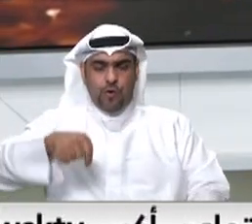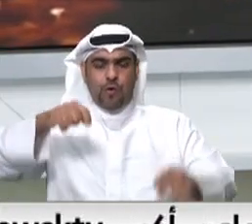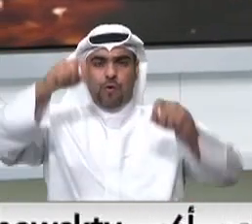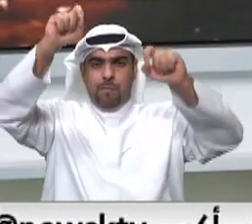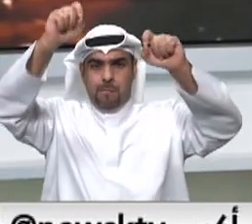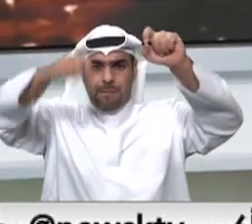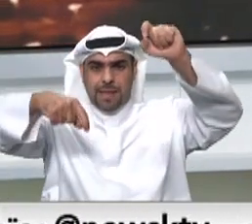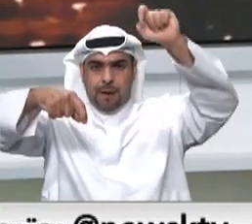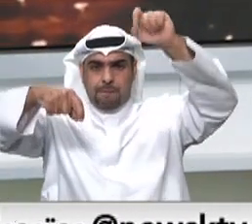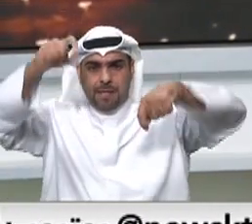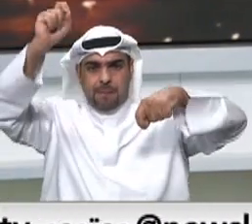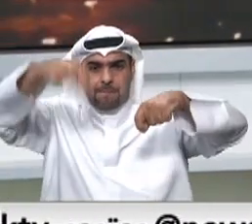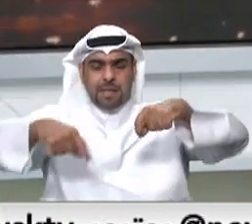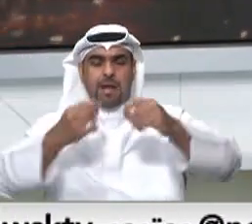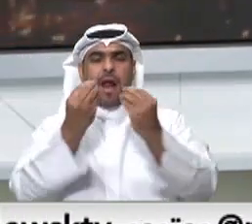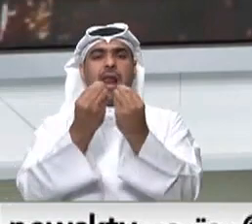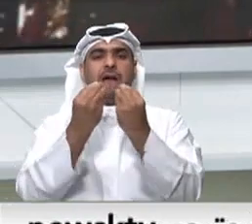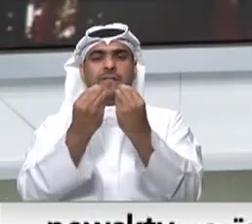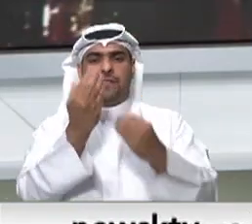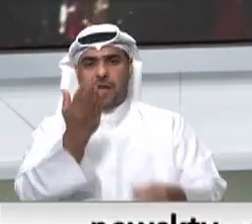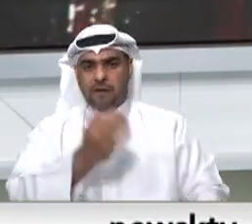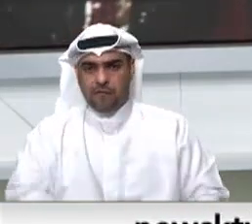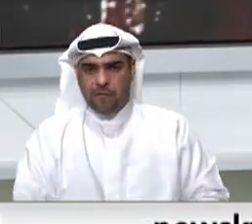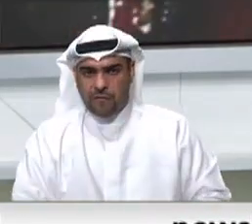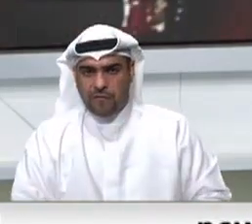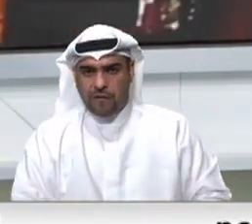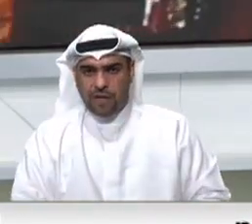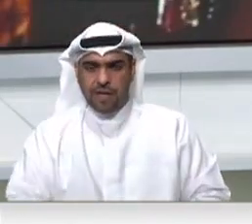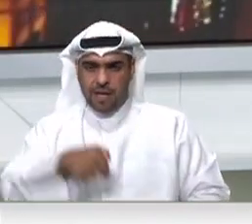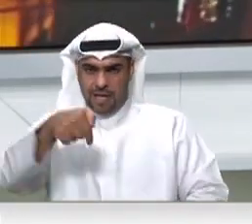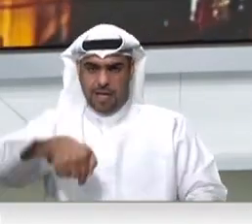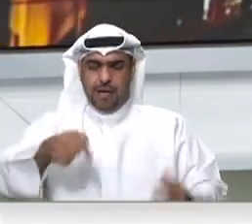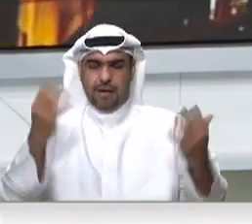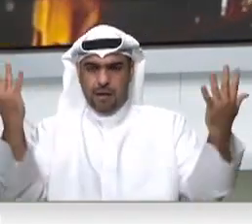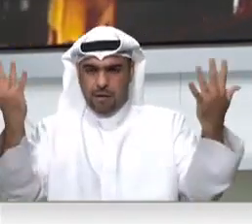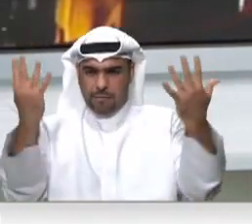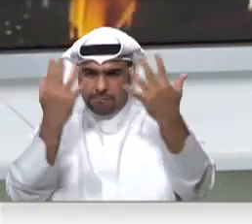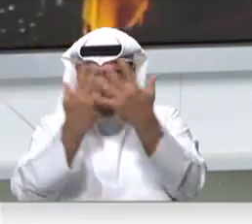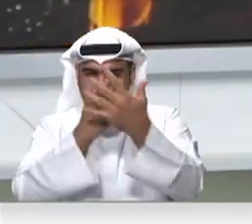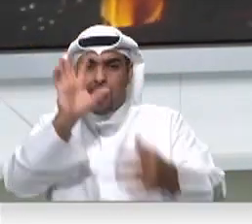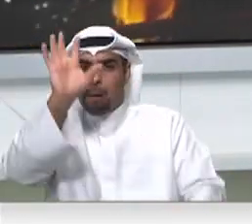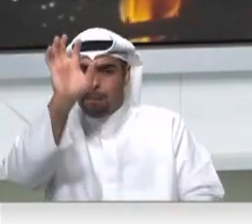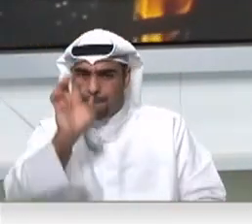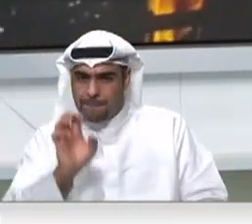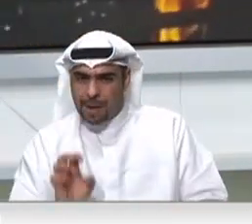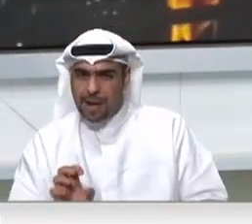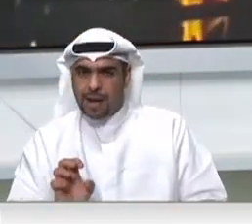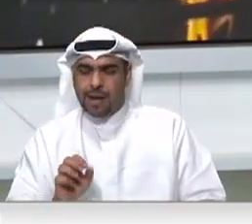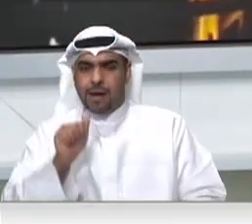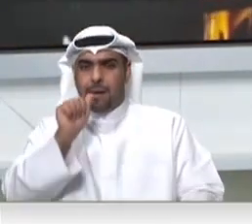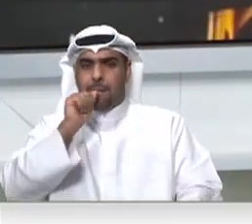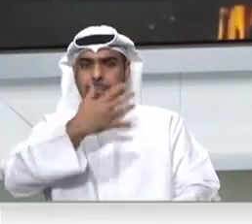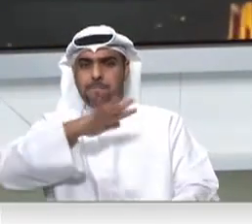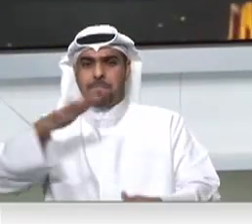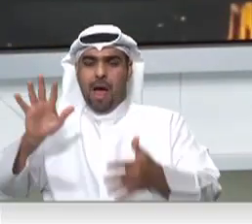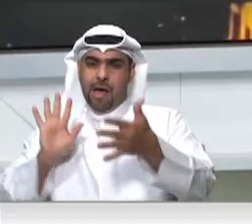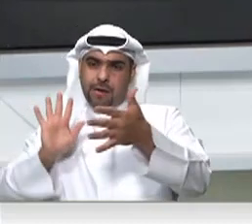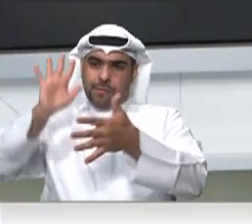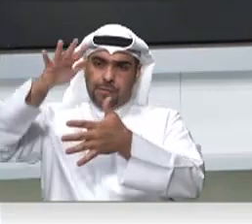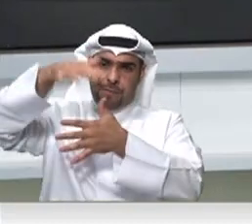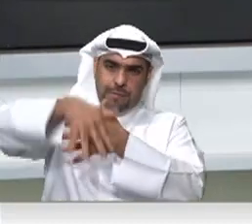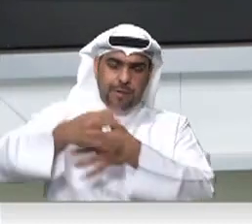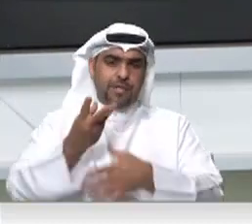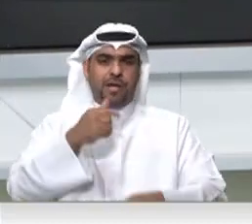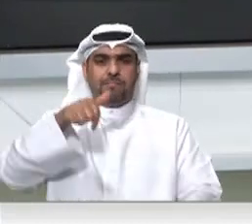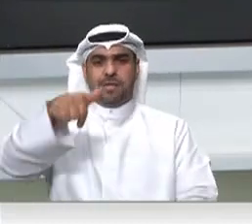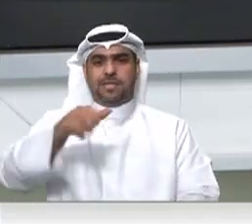رعديه على بعض المناطق وقد تتسبب ايضا بتراجع وتدني في مدى الرؤيه الافقيه وارتفاع في الامواج قد يزيد عن السته